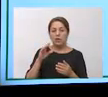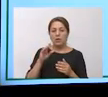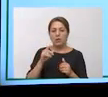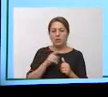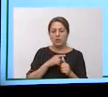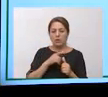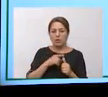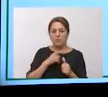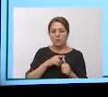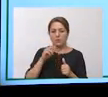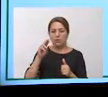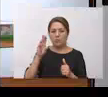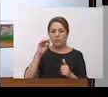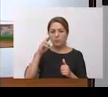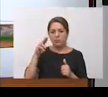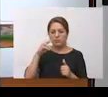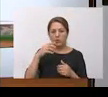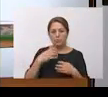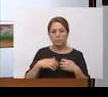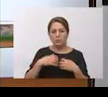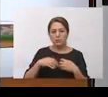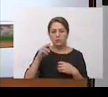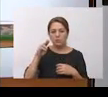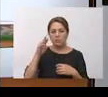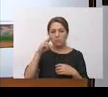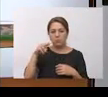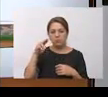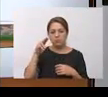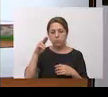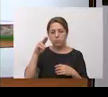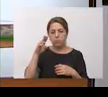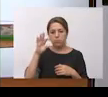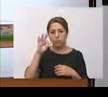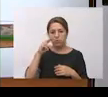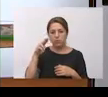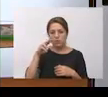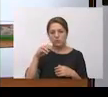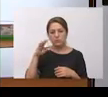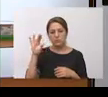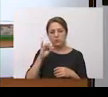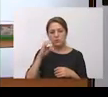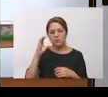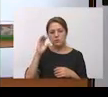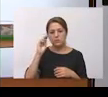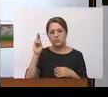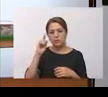падеже, между подлежащим и сказуемым ставится тире.